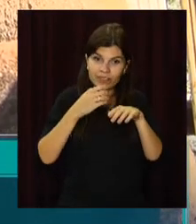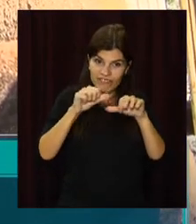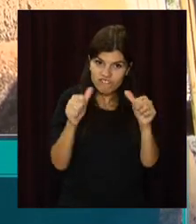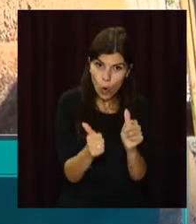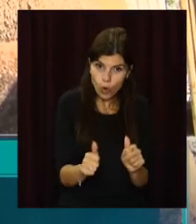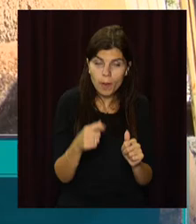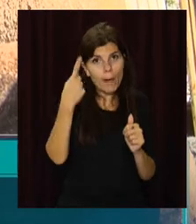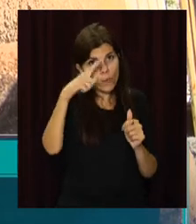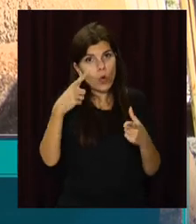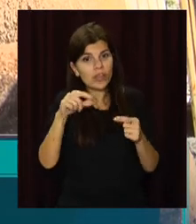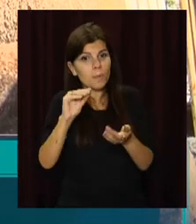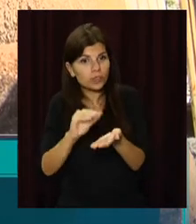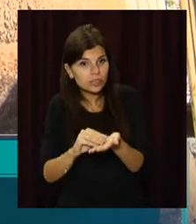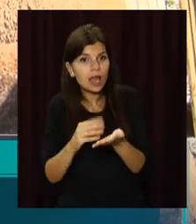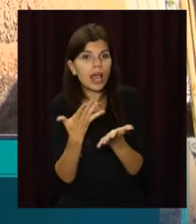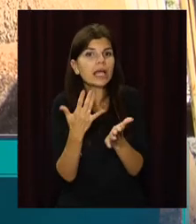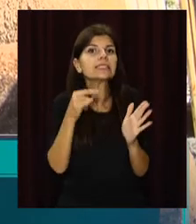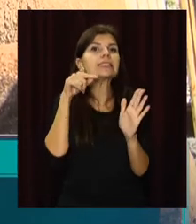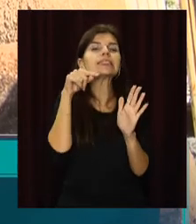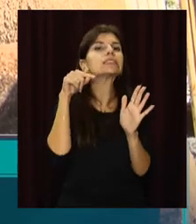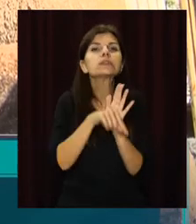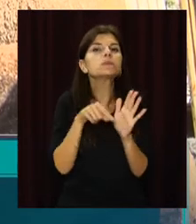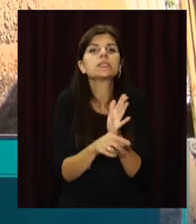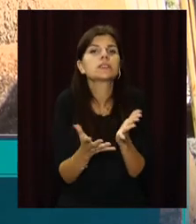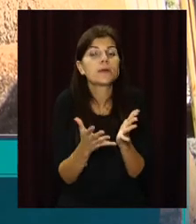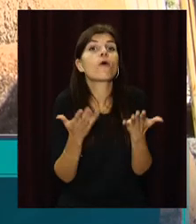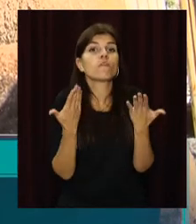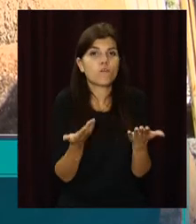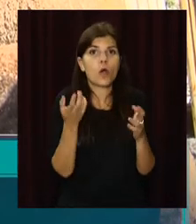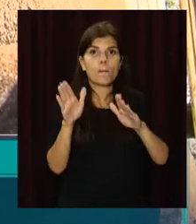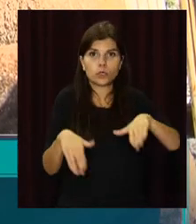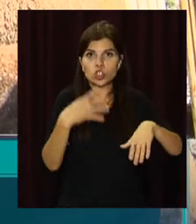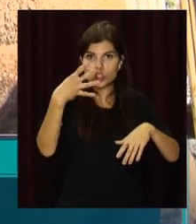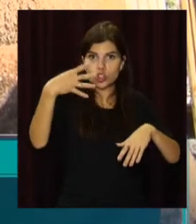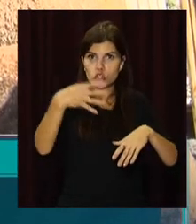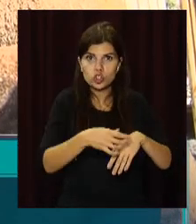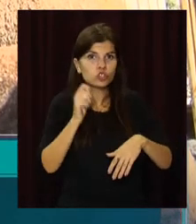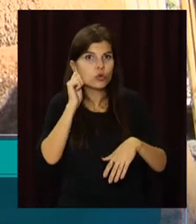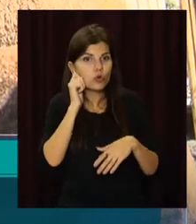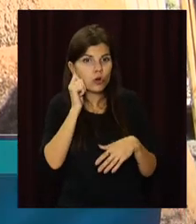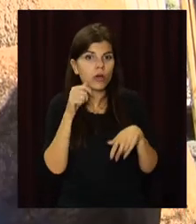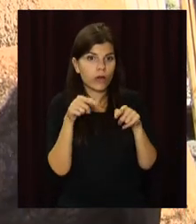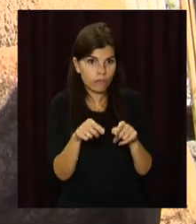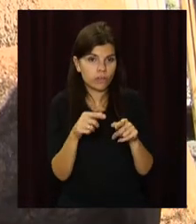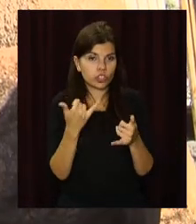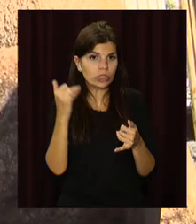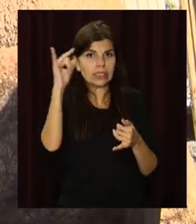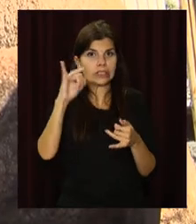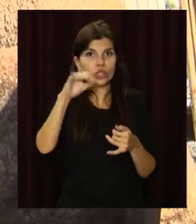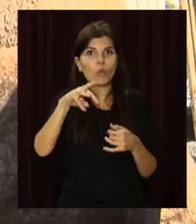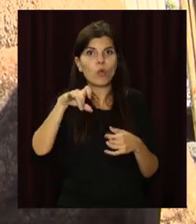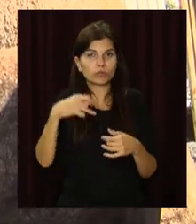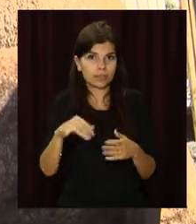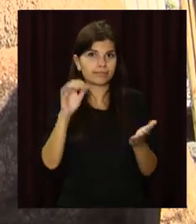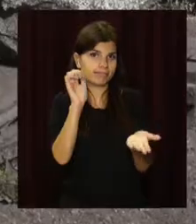придумав, де вона стоятиме та яке смислове навантаження матиме. І ось пройшло 4000 років, і вона в колекції історичного музею, і можна